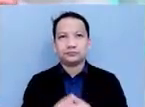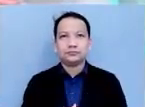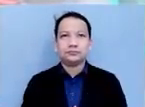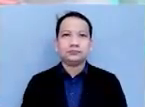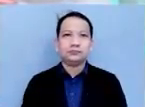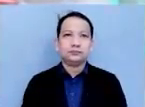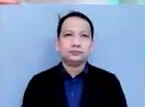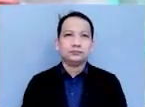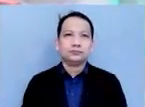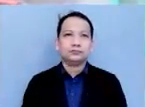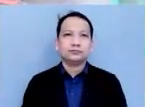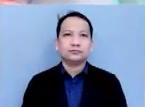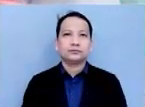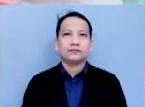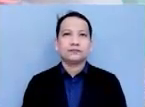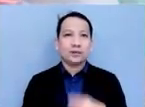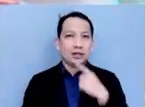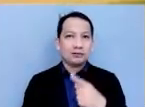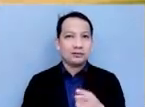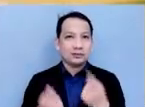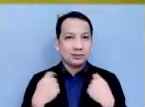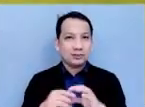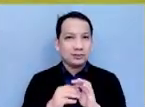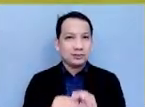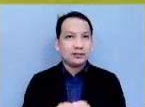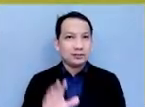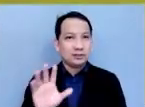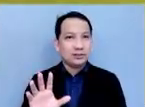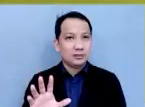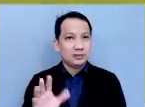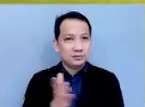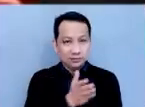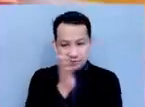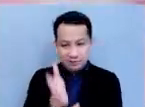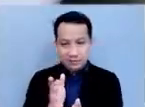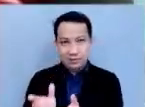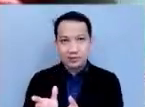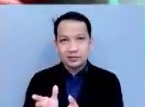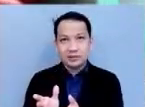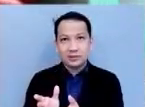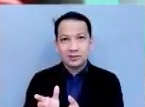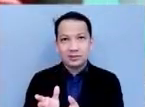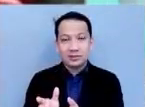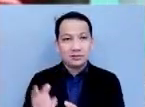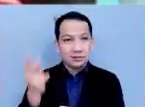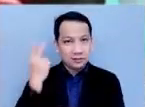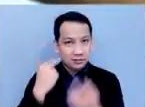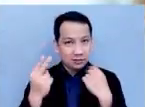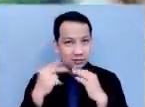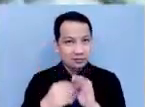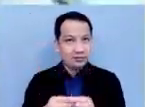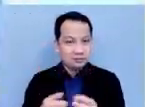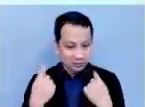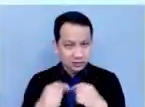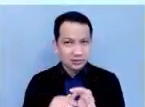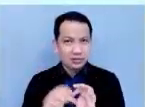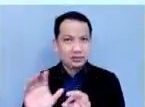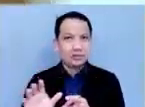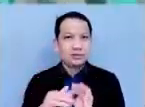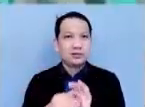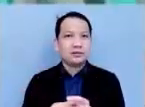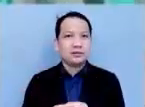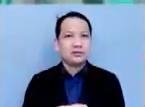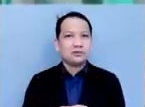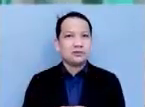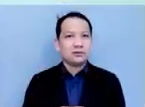Hindi ko na rin pinalampas ang pagkakataon. Nakidayo na rin ako sa barberya ni Utol Jake para subukan ang kanyang pang-slam